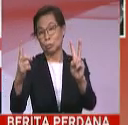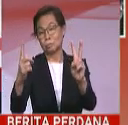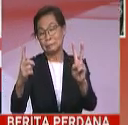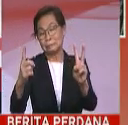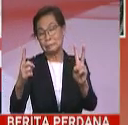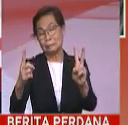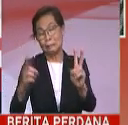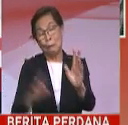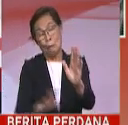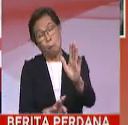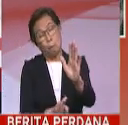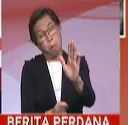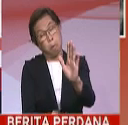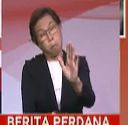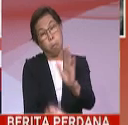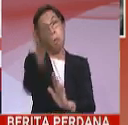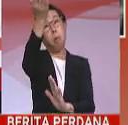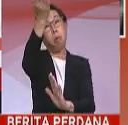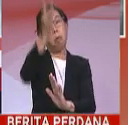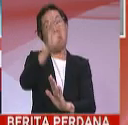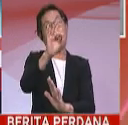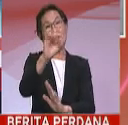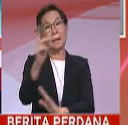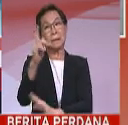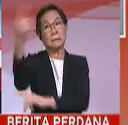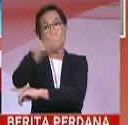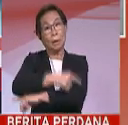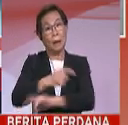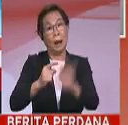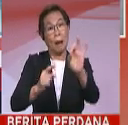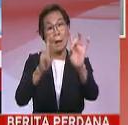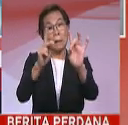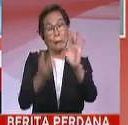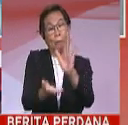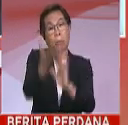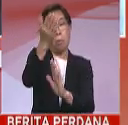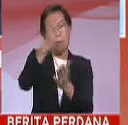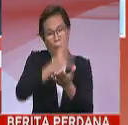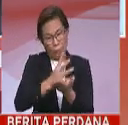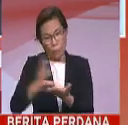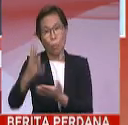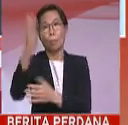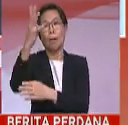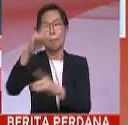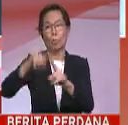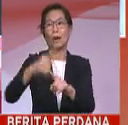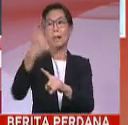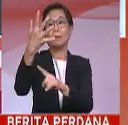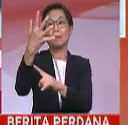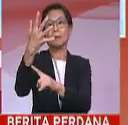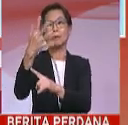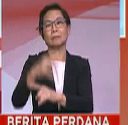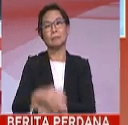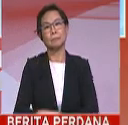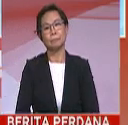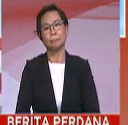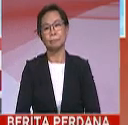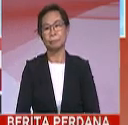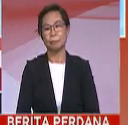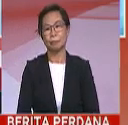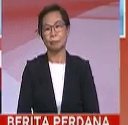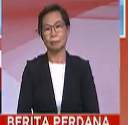dan akan melonjak kepada 8,000 kes sehari pada minggu keempat bulan Mei 2021.